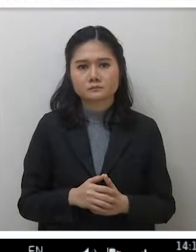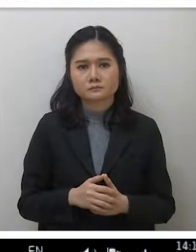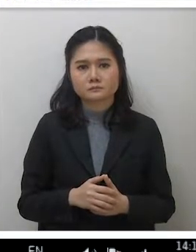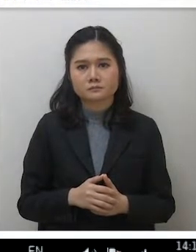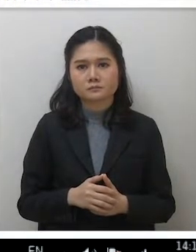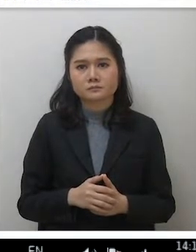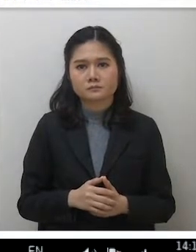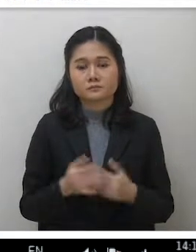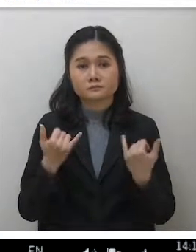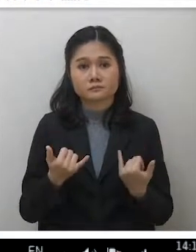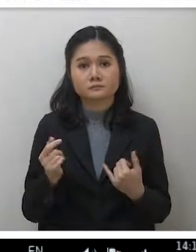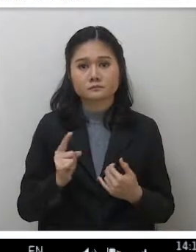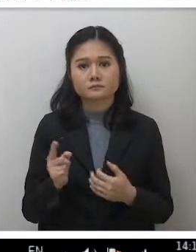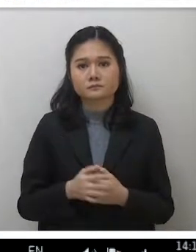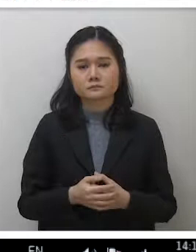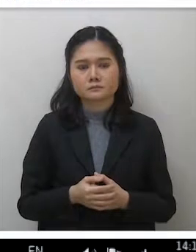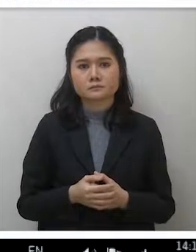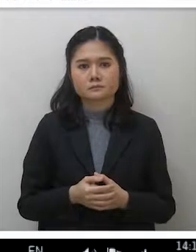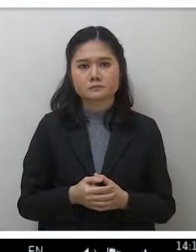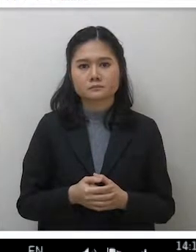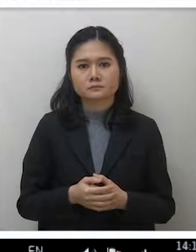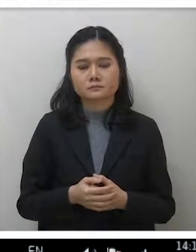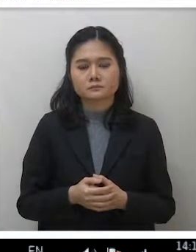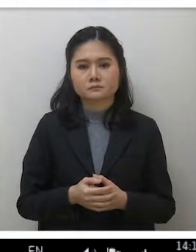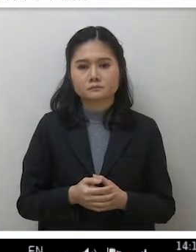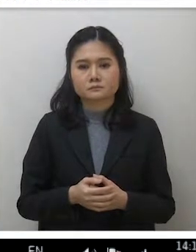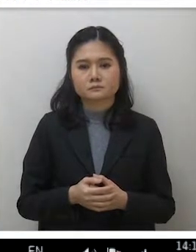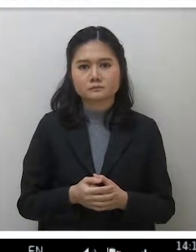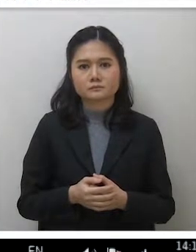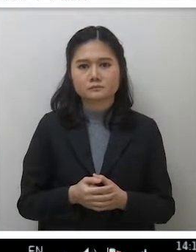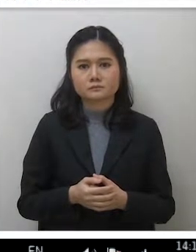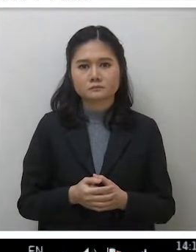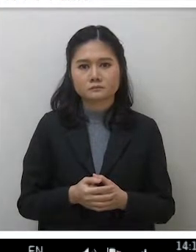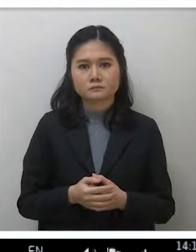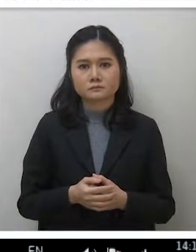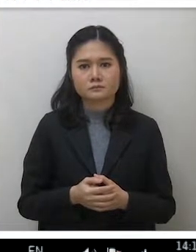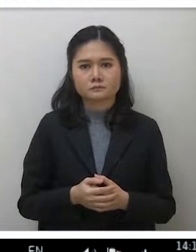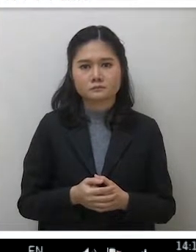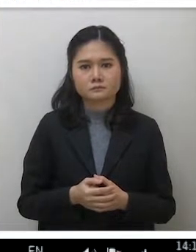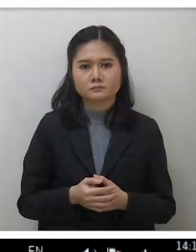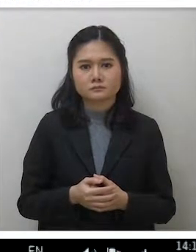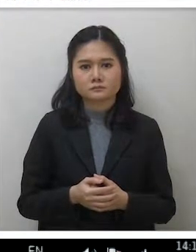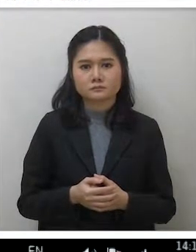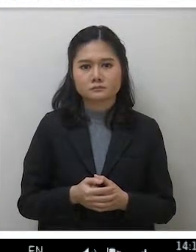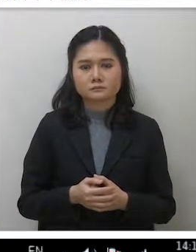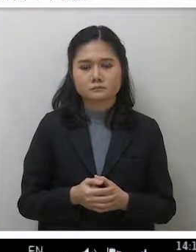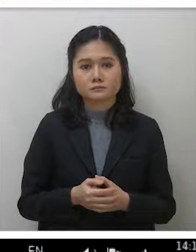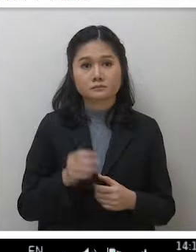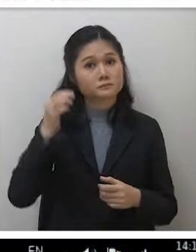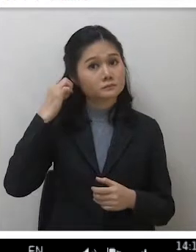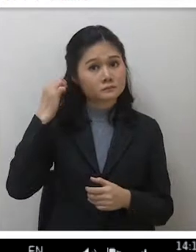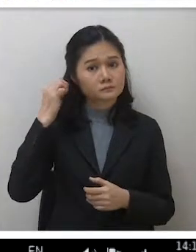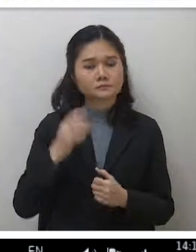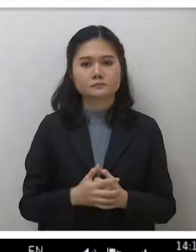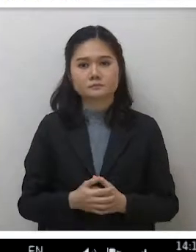คราวนี้เราก็ทรงผมนะ